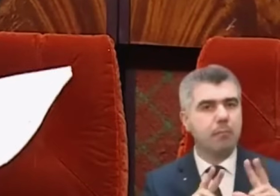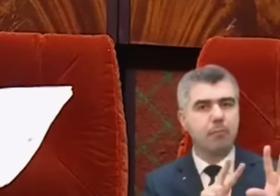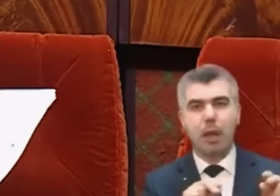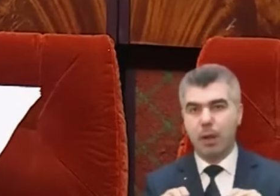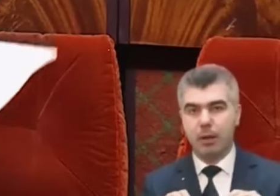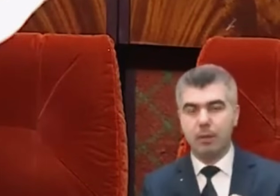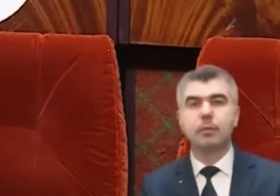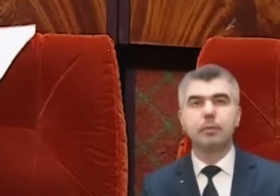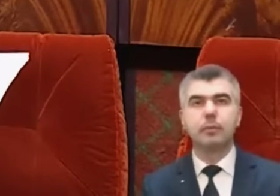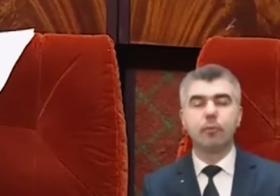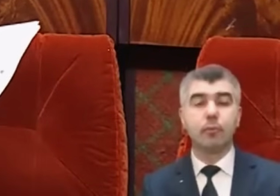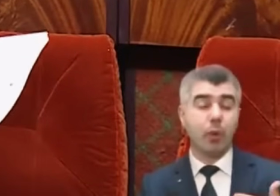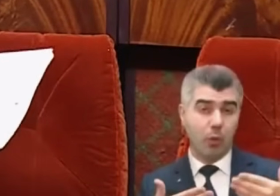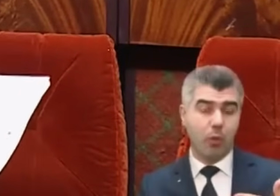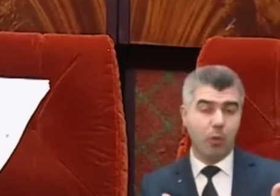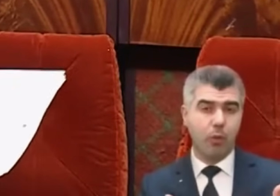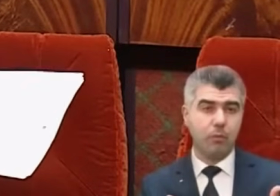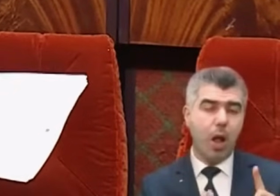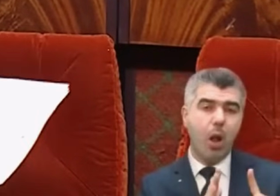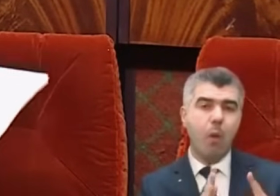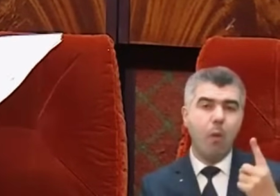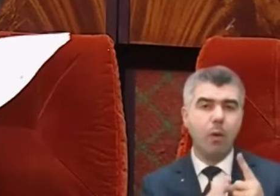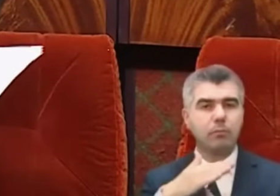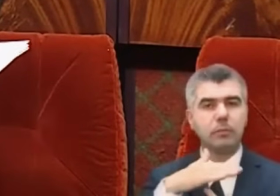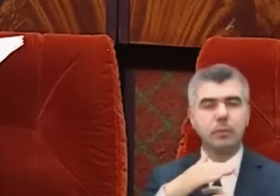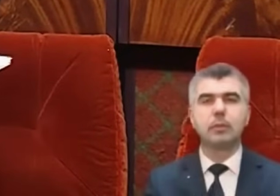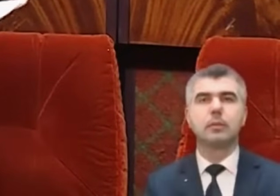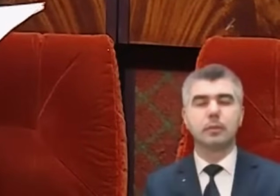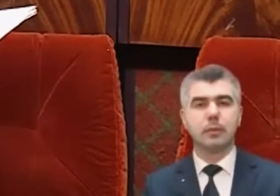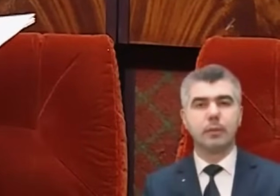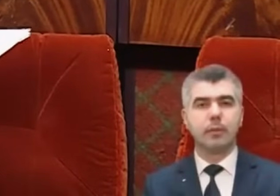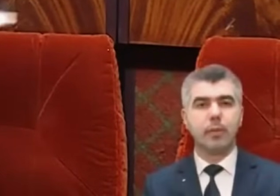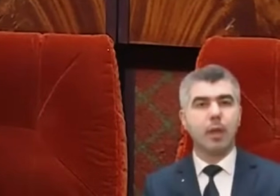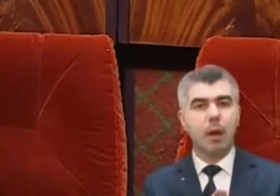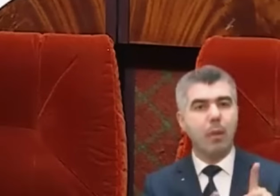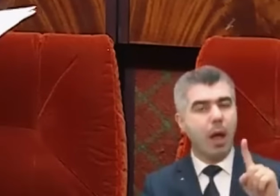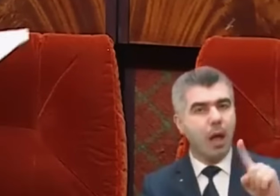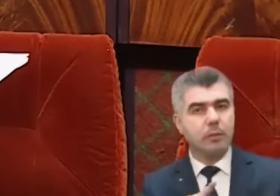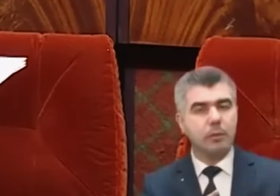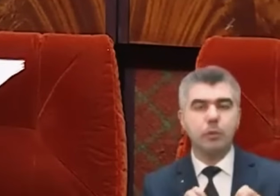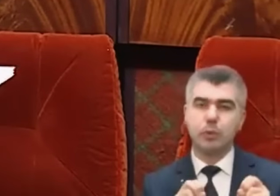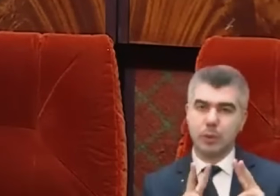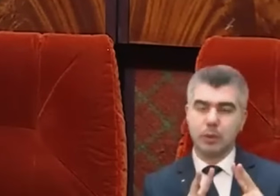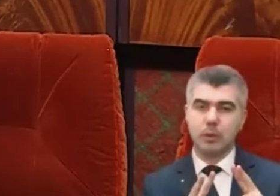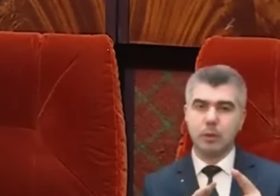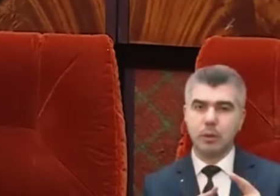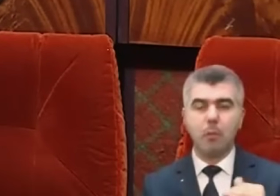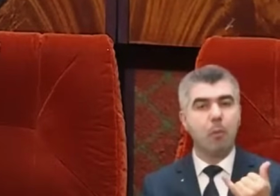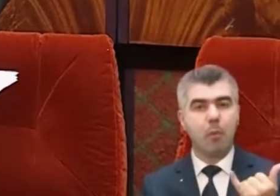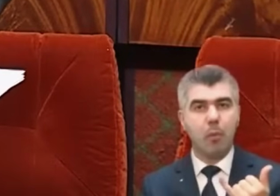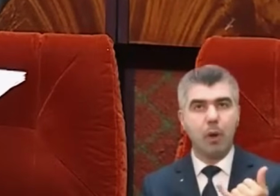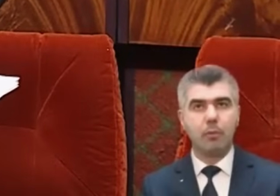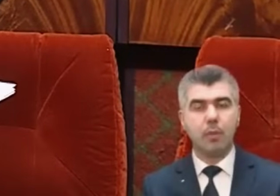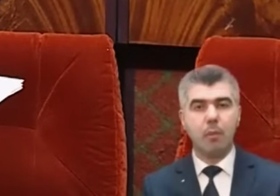دابا الان نبدا بالنقطه الاولى اللي درتيها السيد الرئيس، قلتي بانه انا ارفض. جيد جدا ان ترفض، ولكن اذا رفضت في